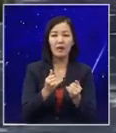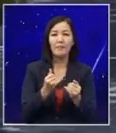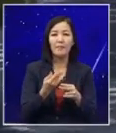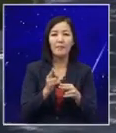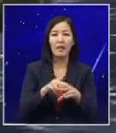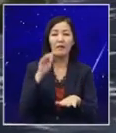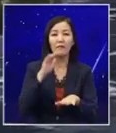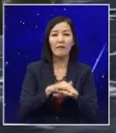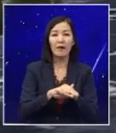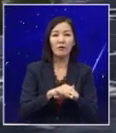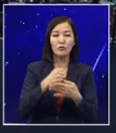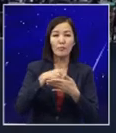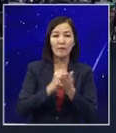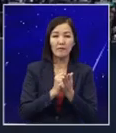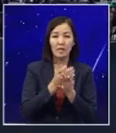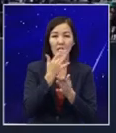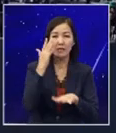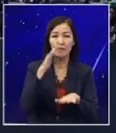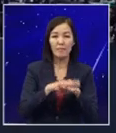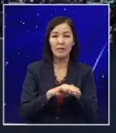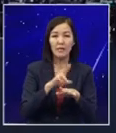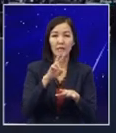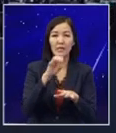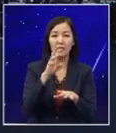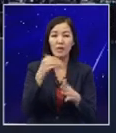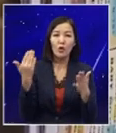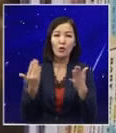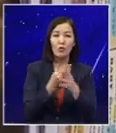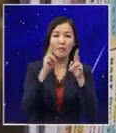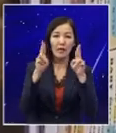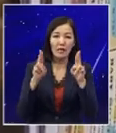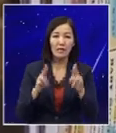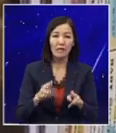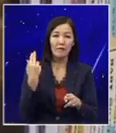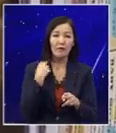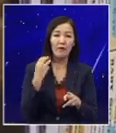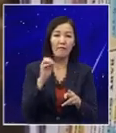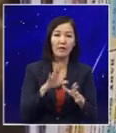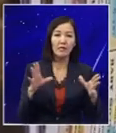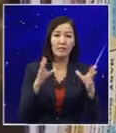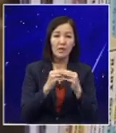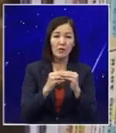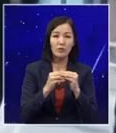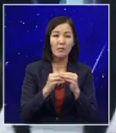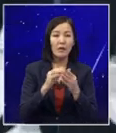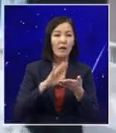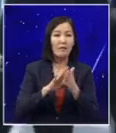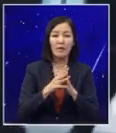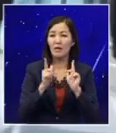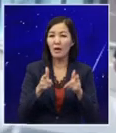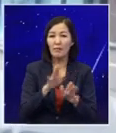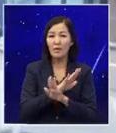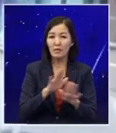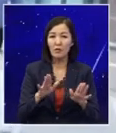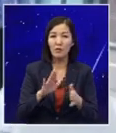этот факт уже подтвердили в Национальном банке Нидерландов. Формат же новых отношений Великобритании с Евросоюзом до сих пор не определен. Если ситуация